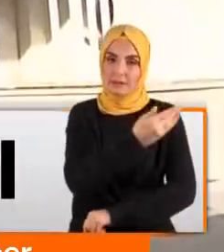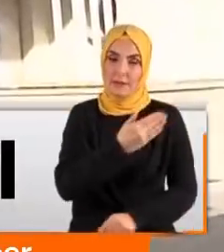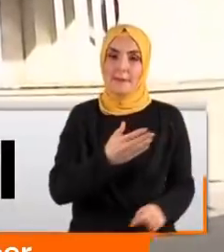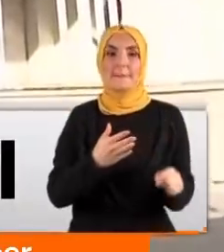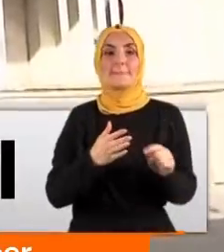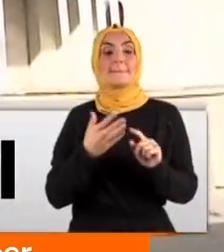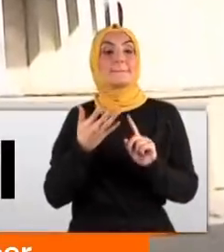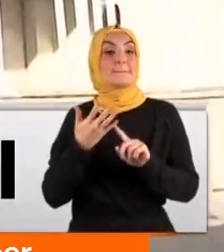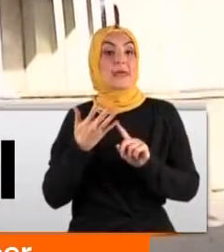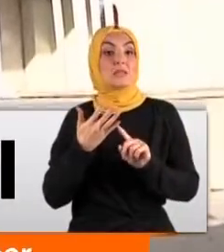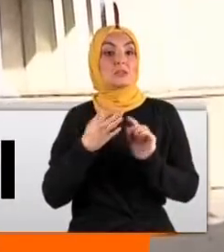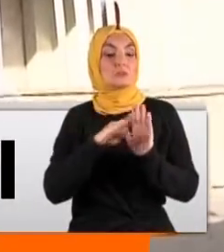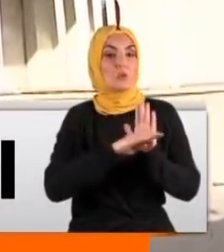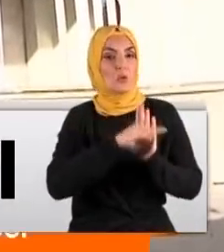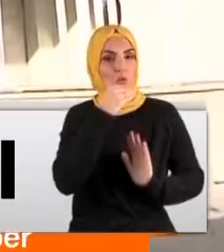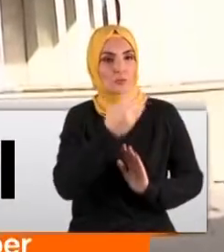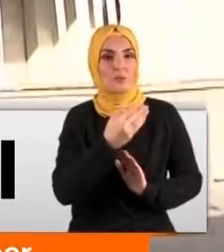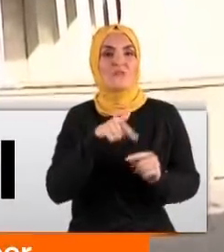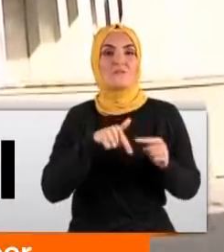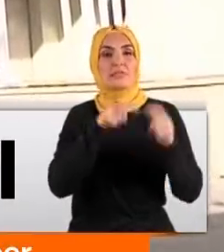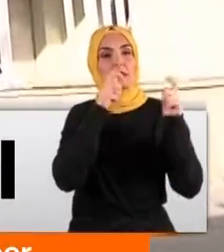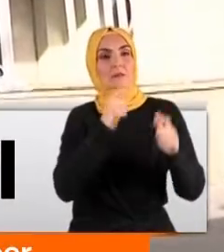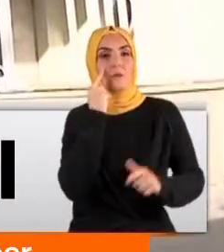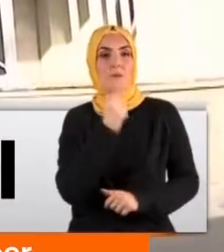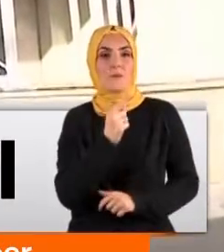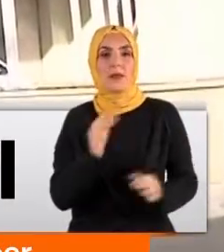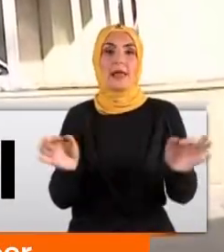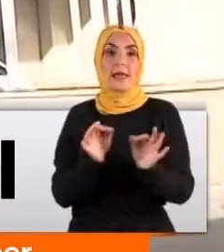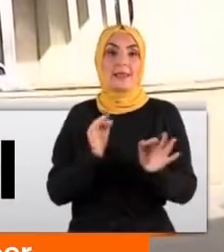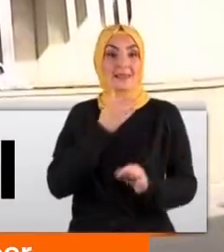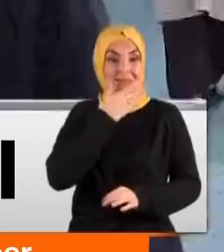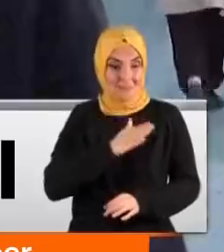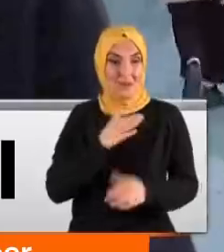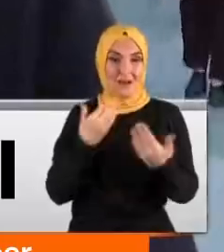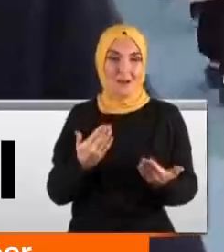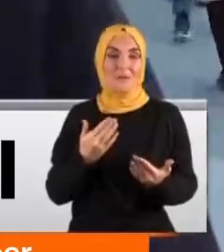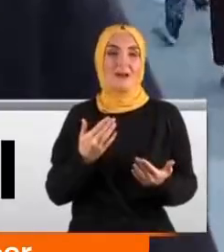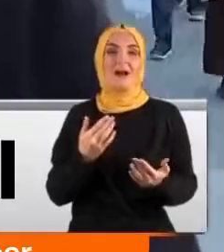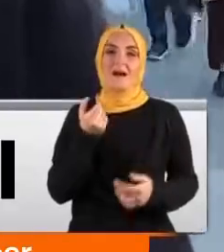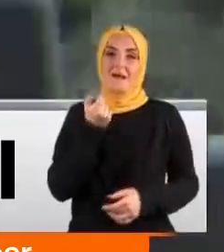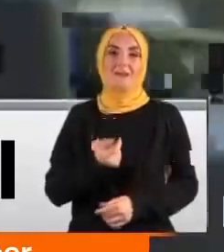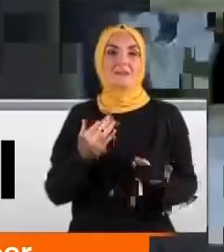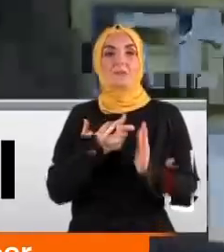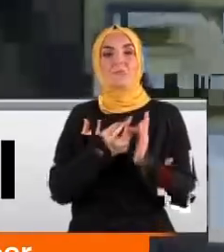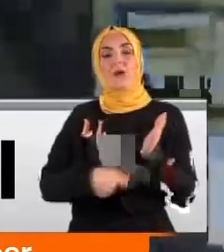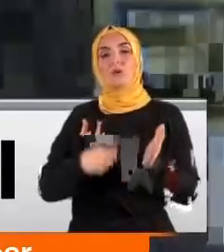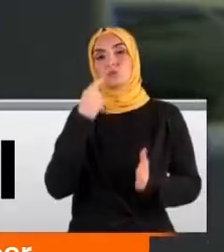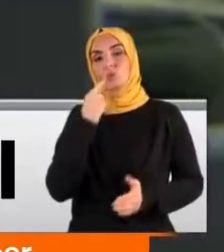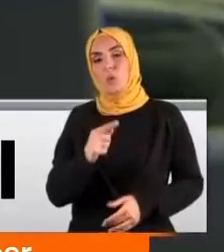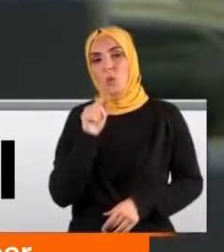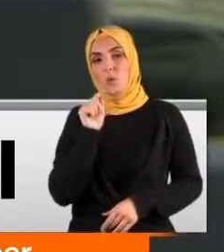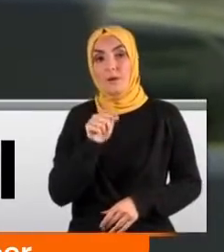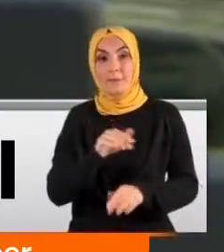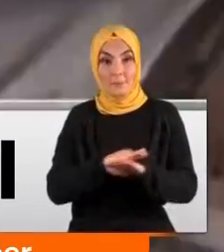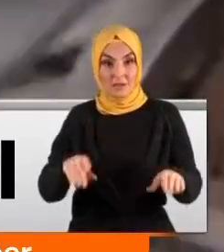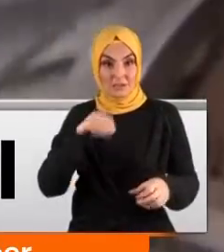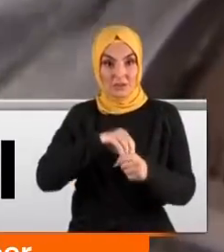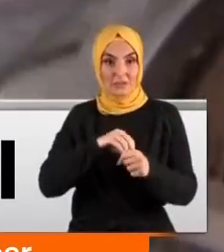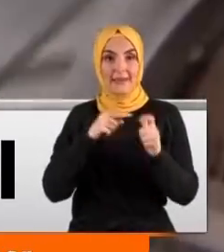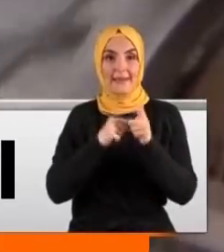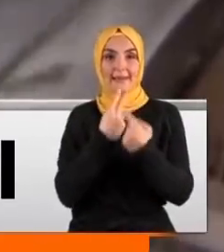modeller daha erken emeklilik ama daha az maaş anlamına geliyor. Hakları verilsin. Masada sadece EYT yok.